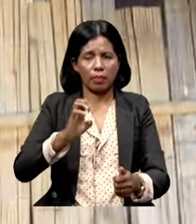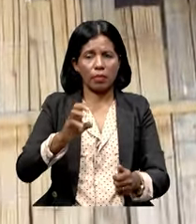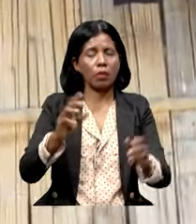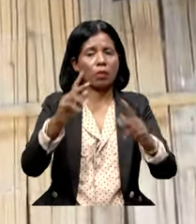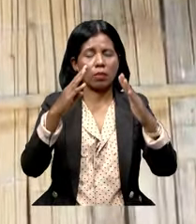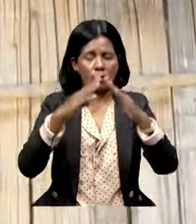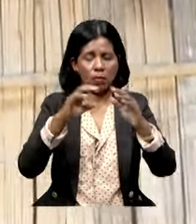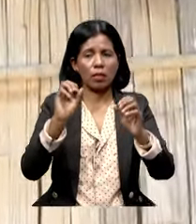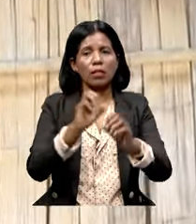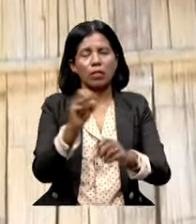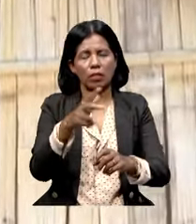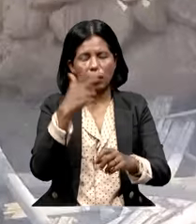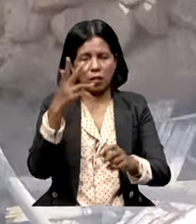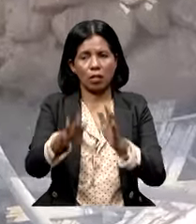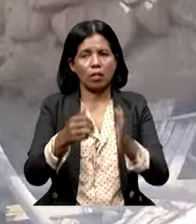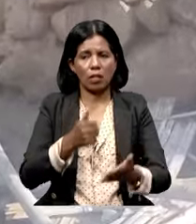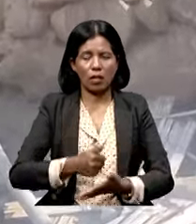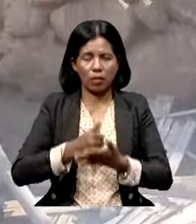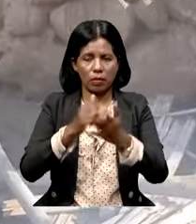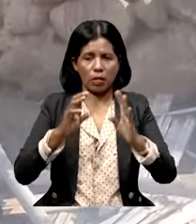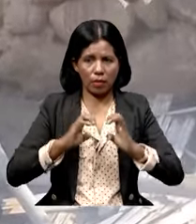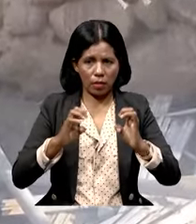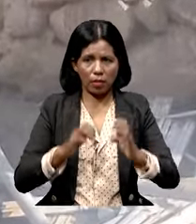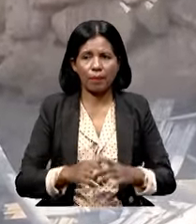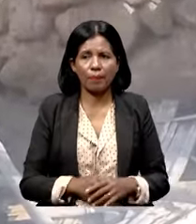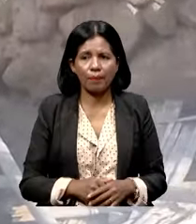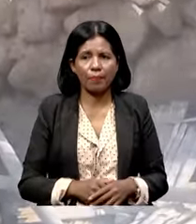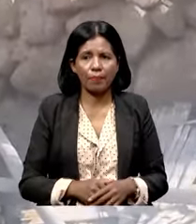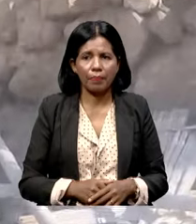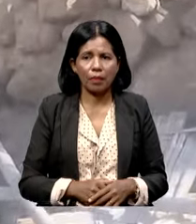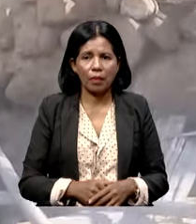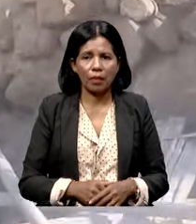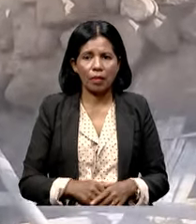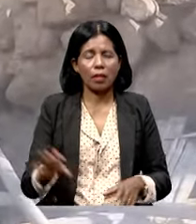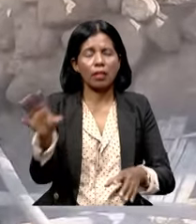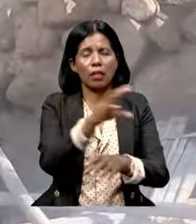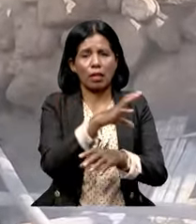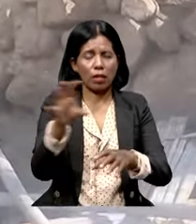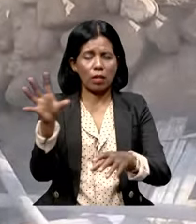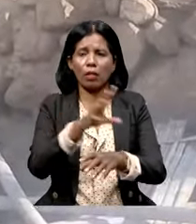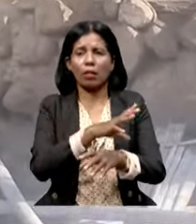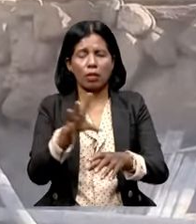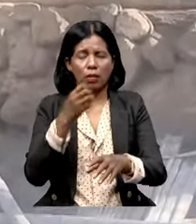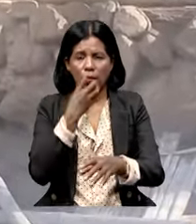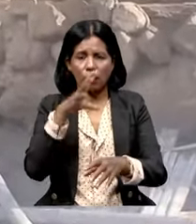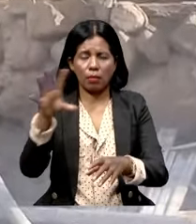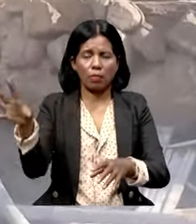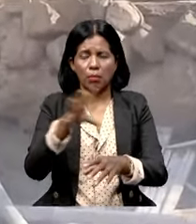posto administrativo Venilali, retangou na apoio à emergência. Né, anem bot, sobre uma balão